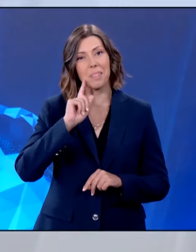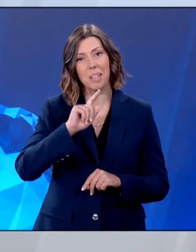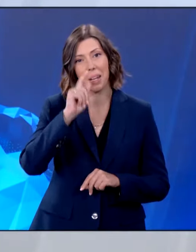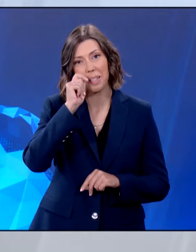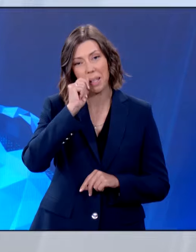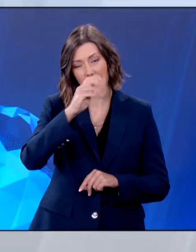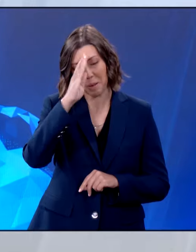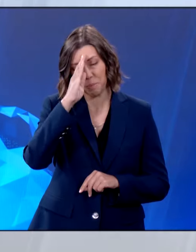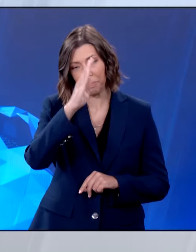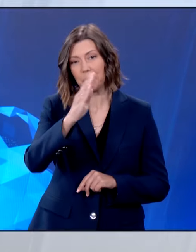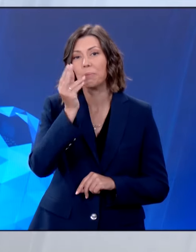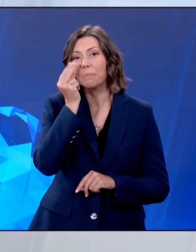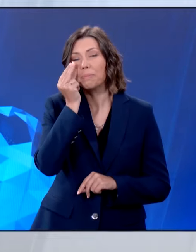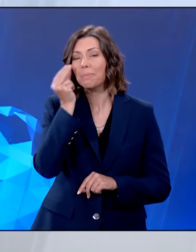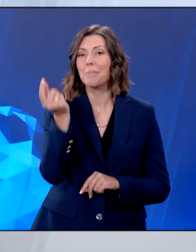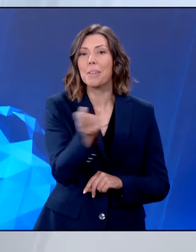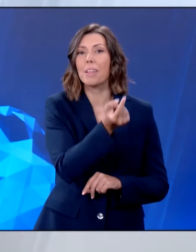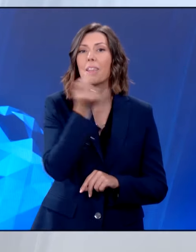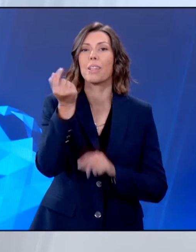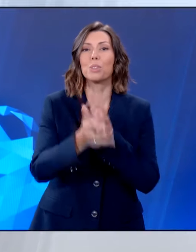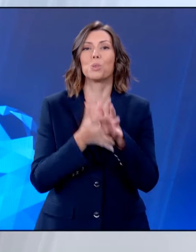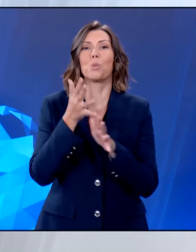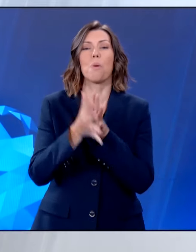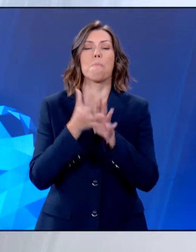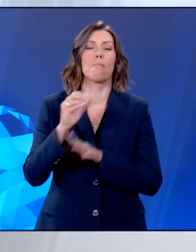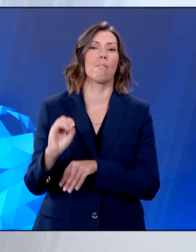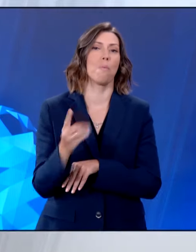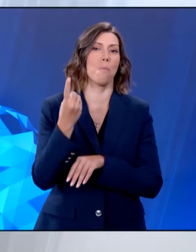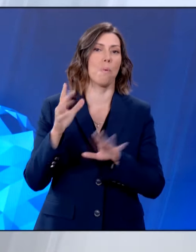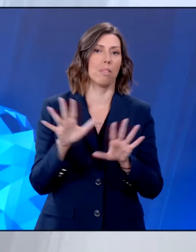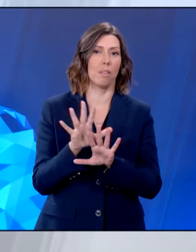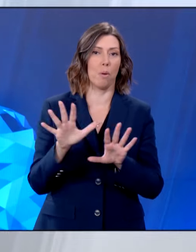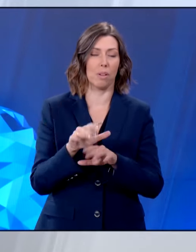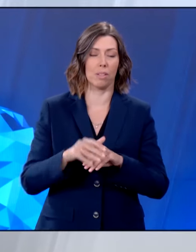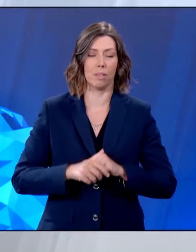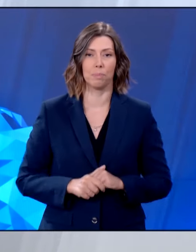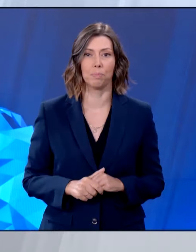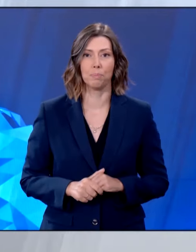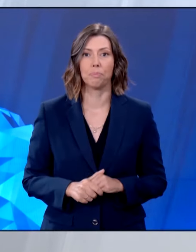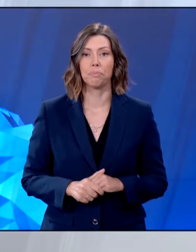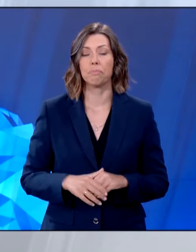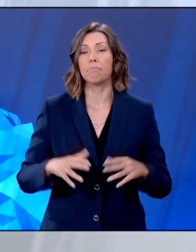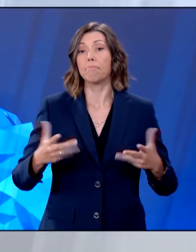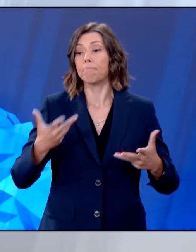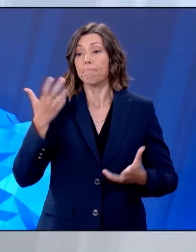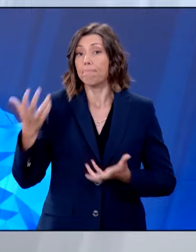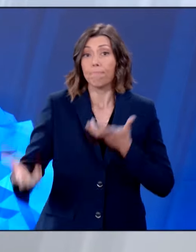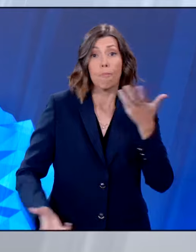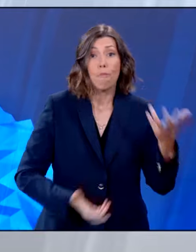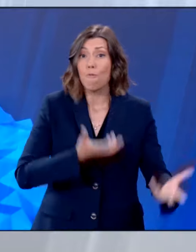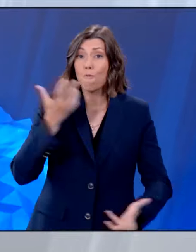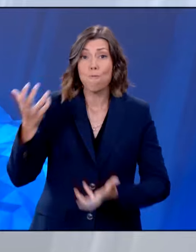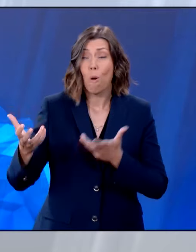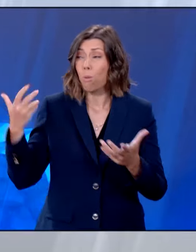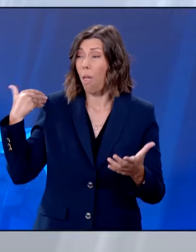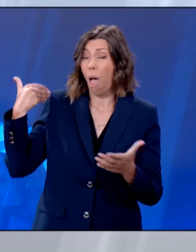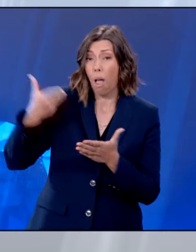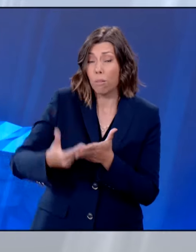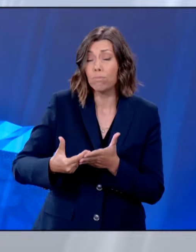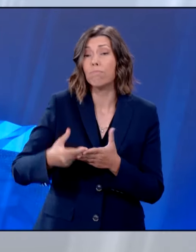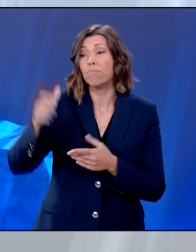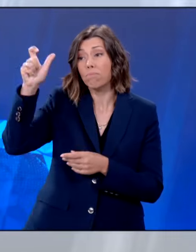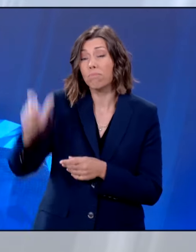Καλησπέρα σας κυρίες και κύριοι. Είναι το δελτίο ειδήσεων του One Channel στην νοηματική γλώσσα. Μία 65χρονη, μητέρα δύο παιδιών νεκρή, πάνω